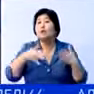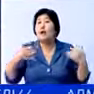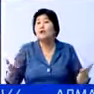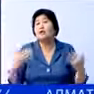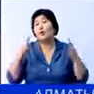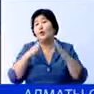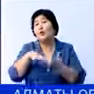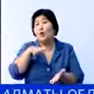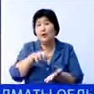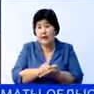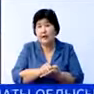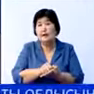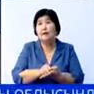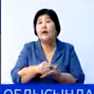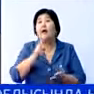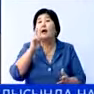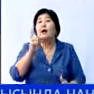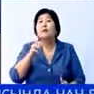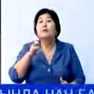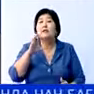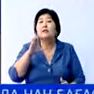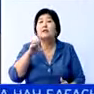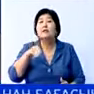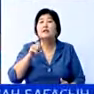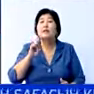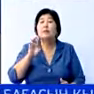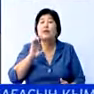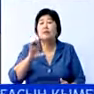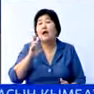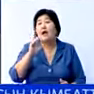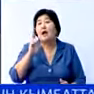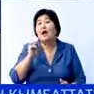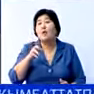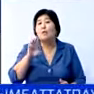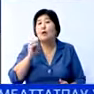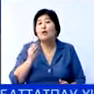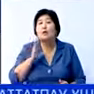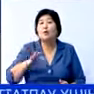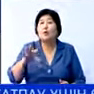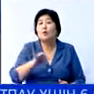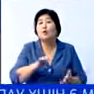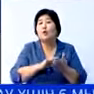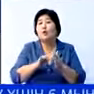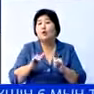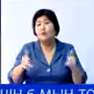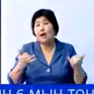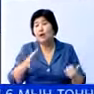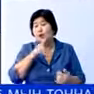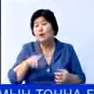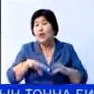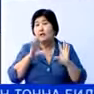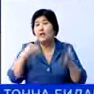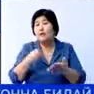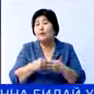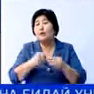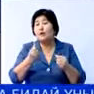тынығу үй орналасқан. Енді Қамыстыбас білесіздер, өздеріңіз Қамбаш көлінің жағалауында туристік инфрақұрылымды дамыту бойынша қазіргі уақытта жалпы инвестиция